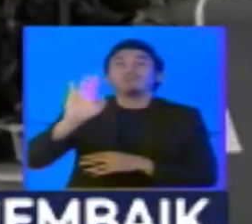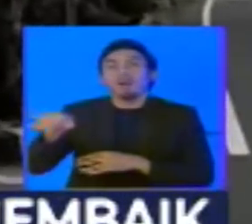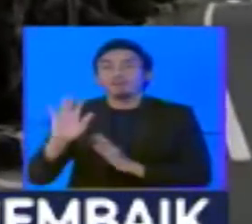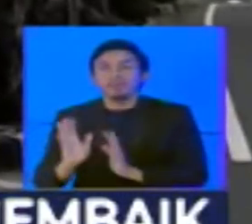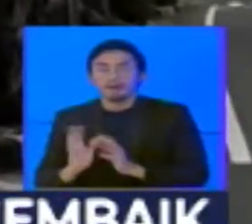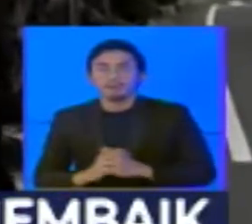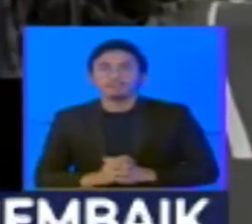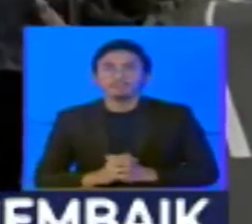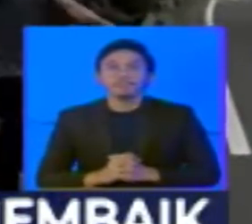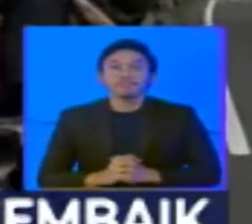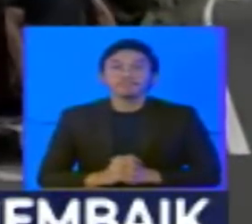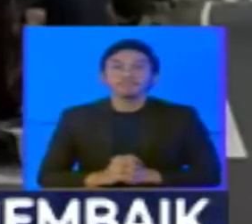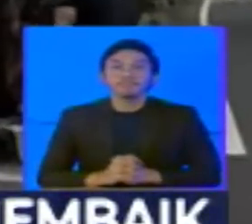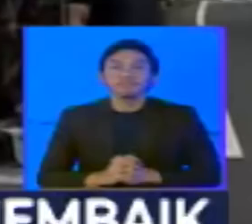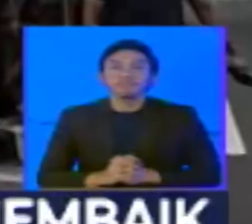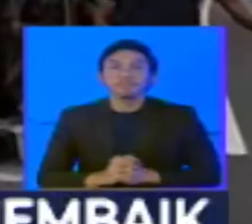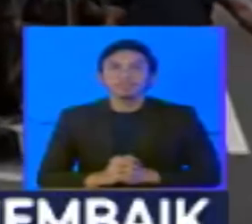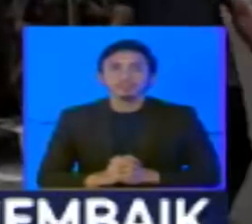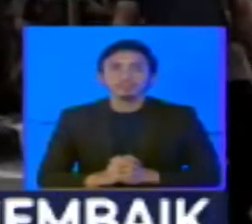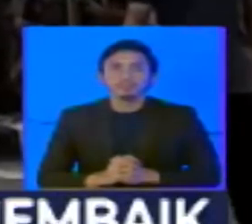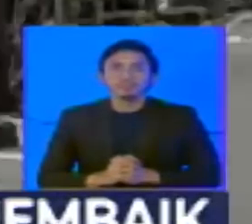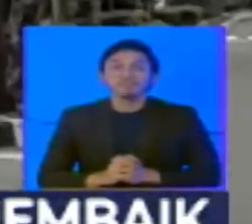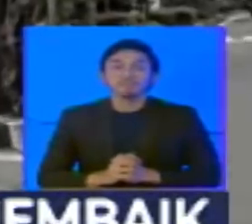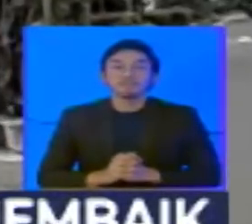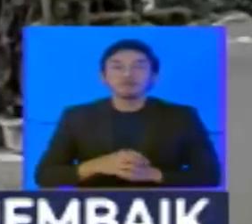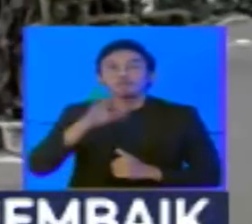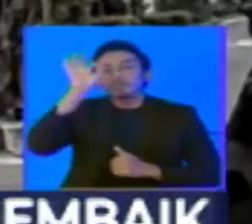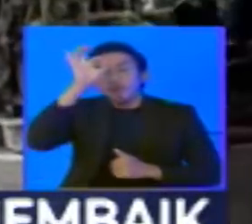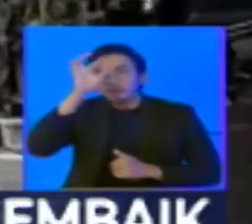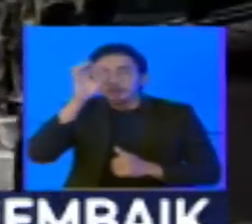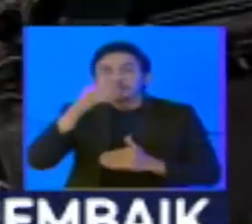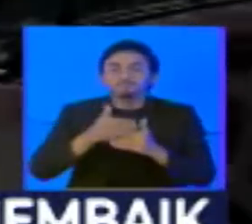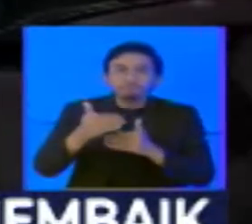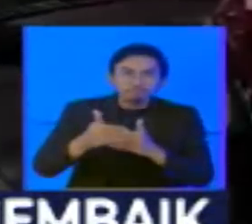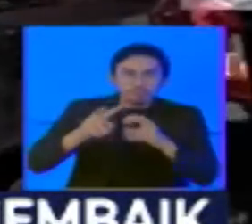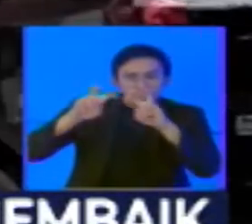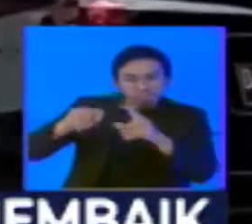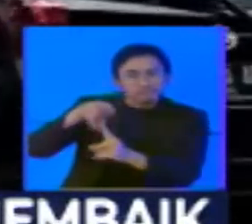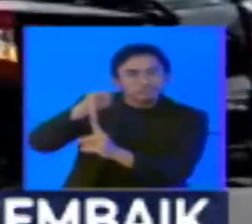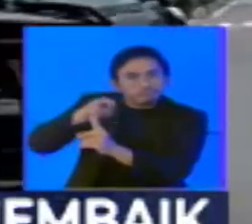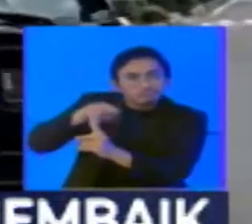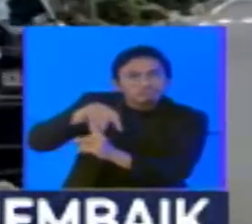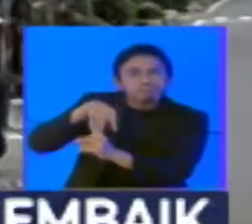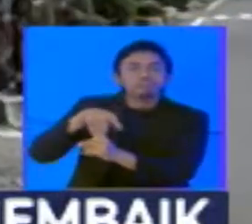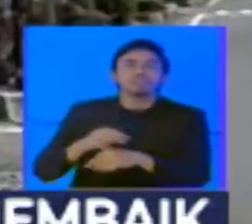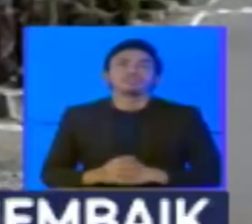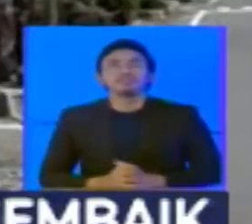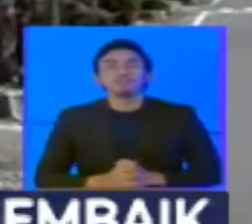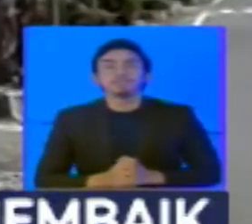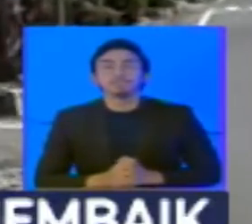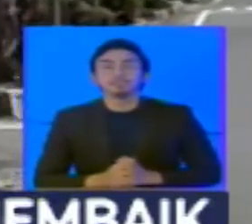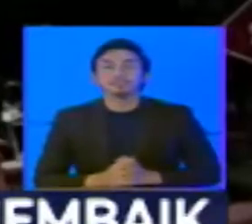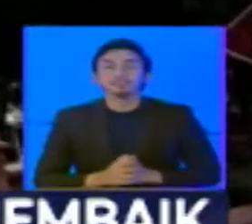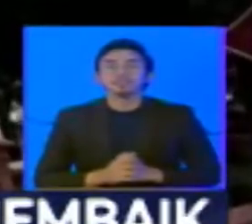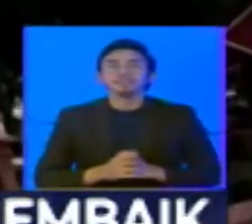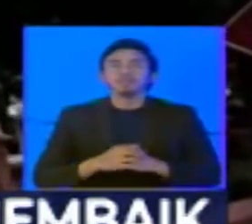rumah sakit mengambil sampel klinis untuk diperiksa ke Litbangkes Kementerian Kesehatan. 25 Maret lalu, hasil pemeriksaan